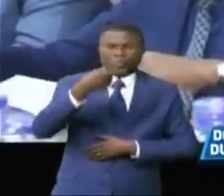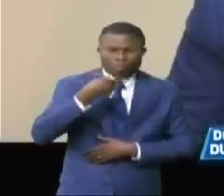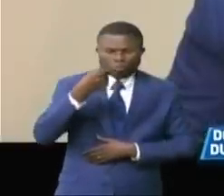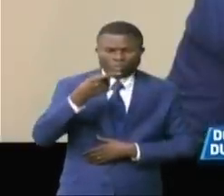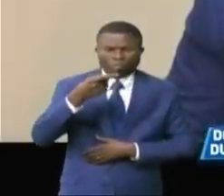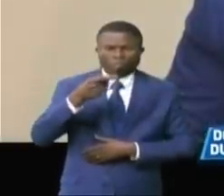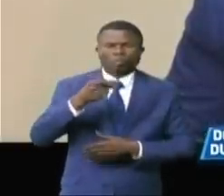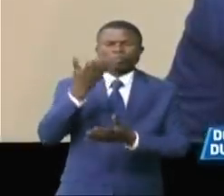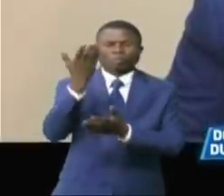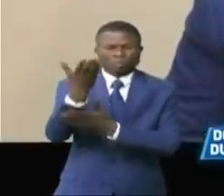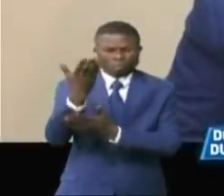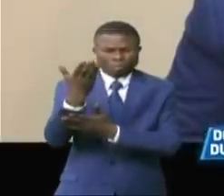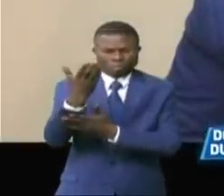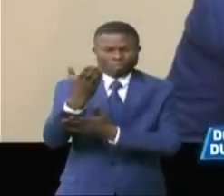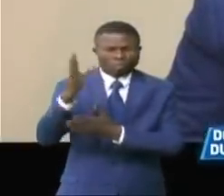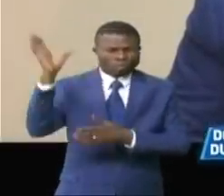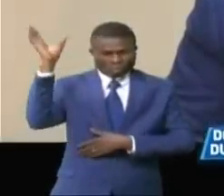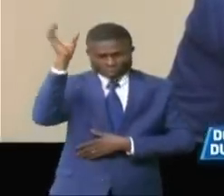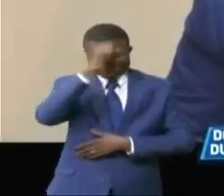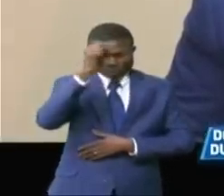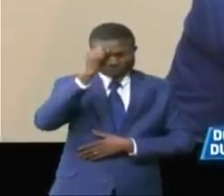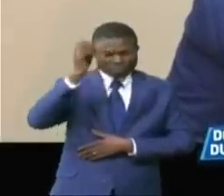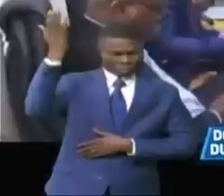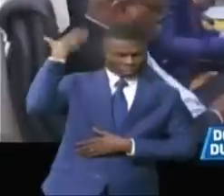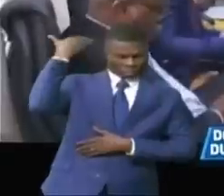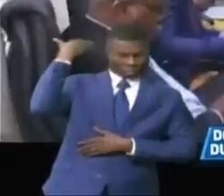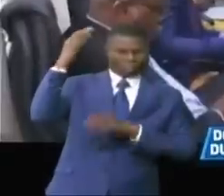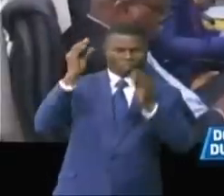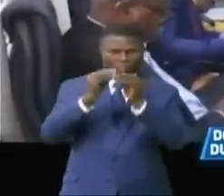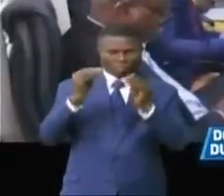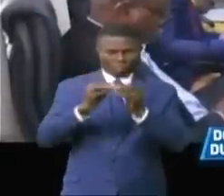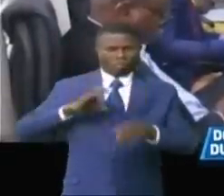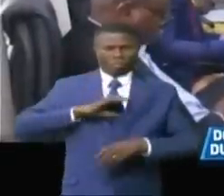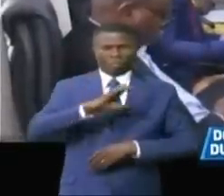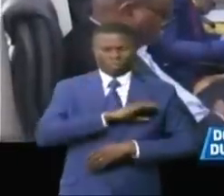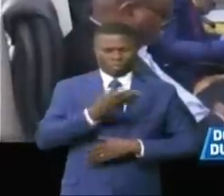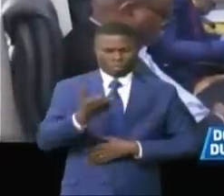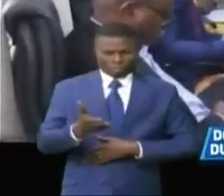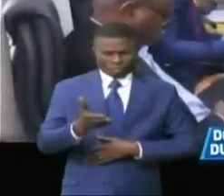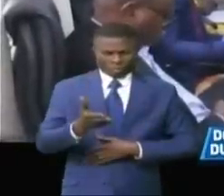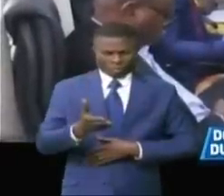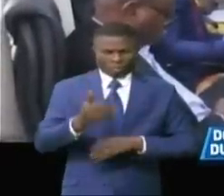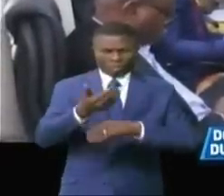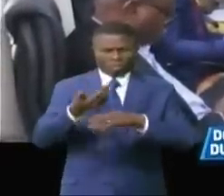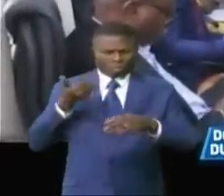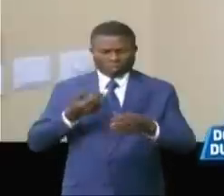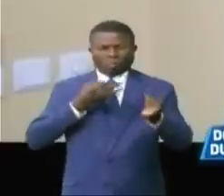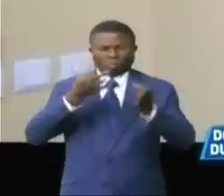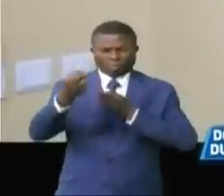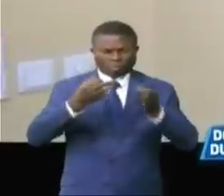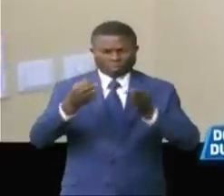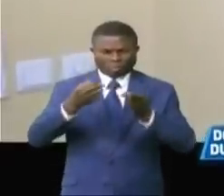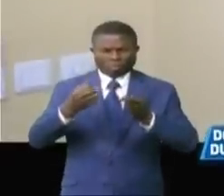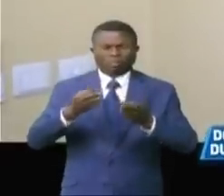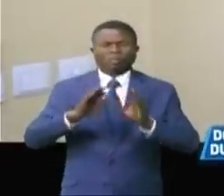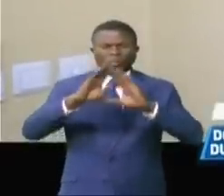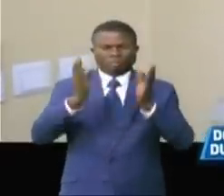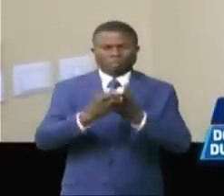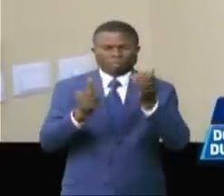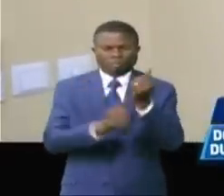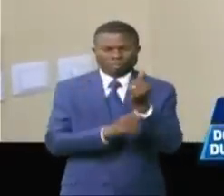les recommandations retenues lors des précédentes réunions du comité. Avant les exposés de l'audit interne,